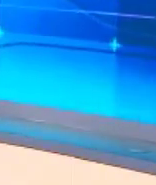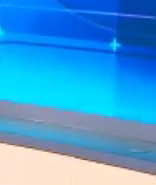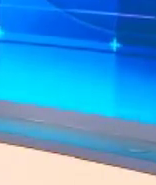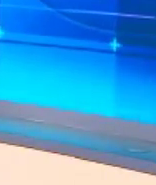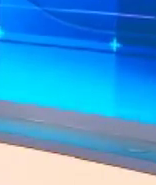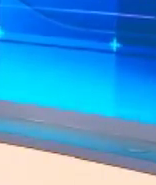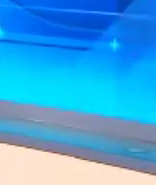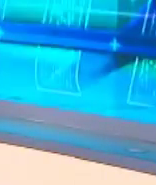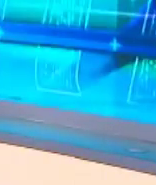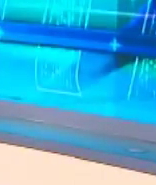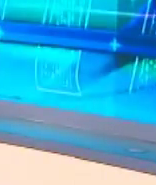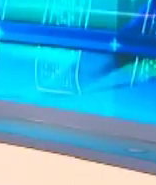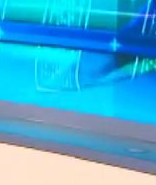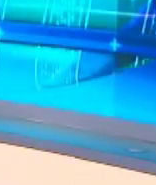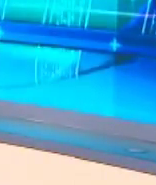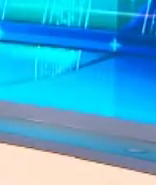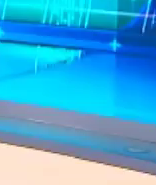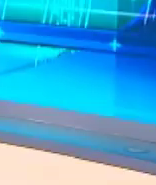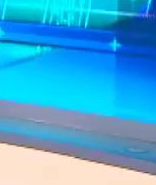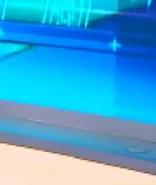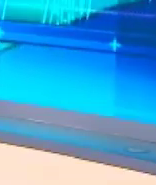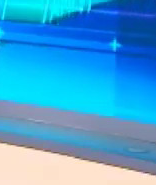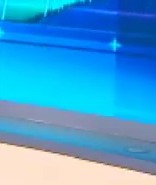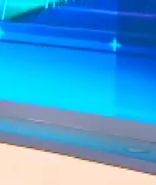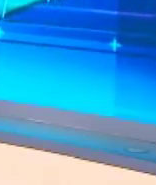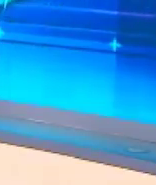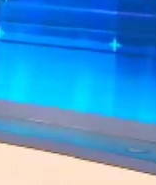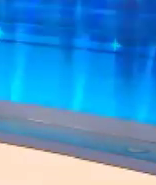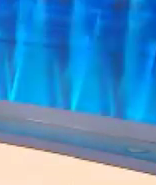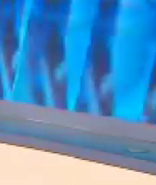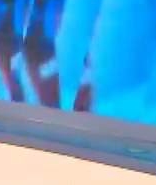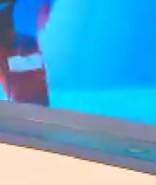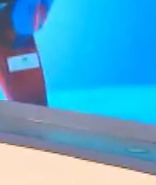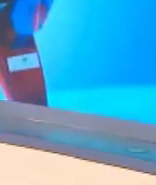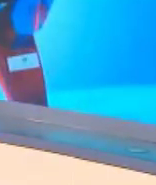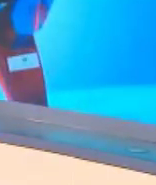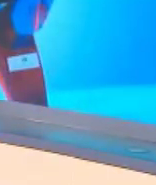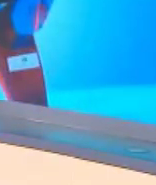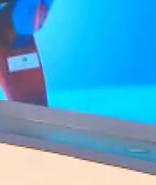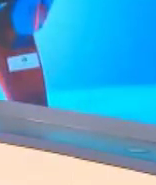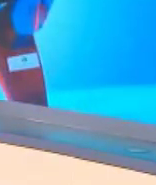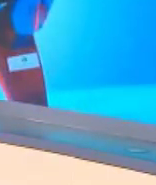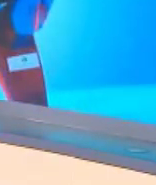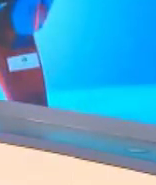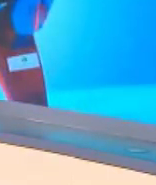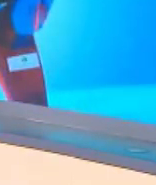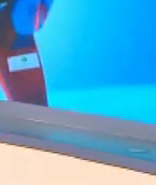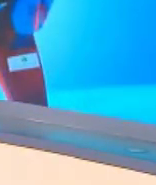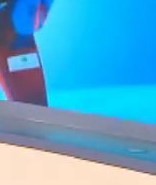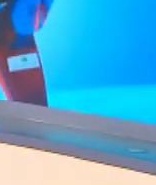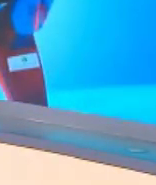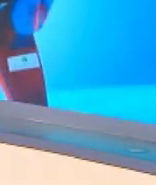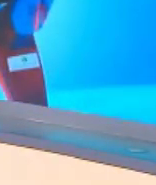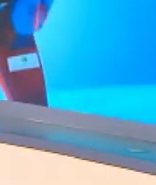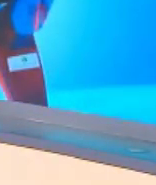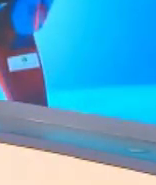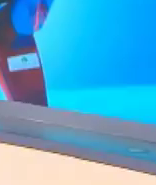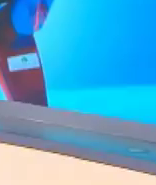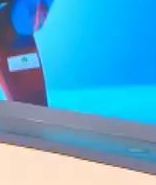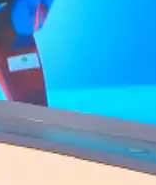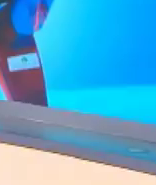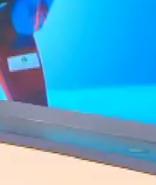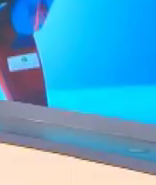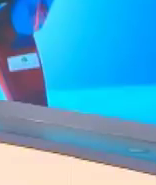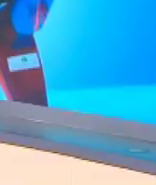Бурабайда биатлонын Азияның ашық чемпионаты басталды. Құрлық біріншілігіне Қазақстаннан бөлек Ресей мен Қырғыз елінен де биатлоншылар келіпті. 90